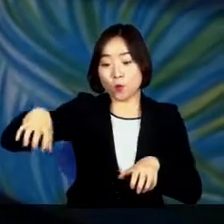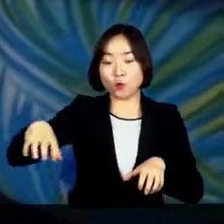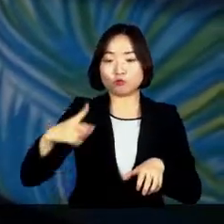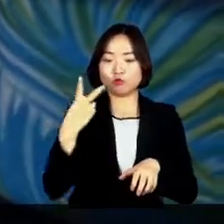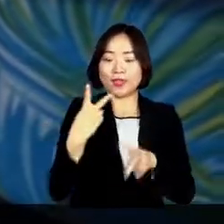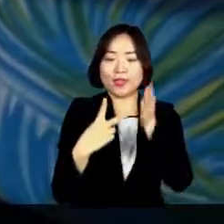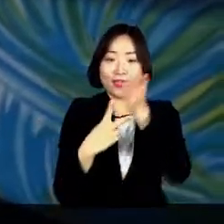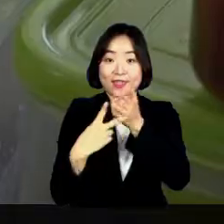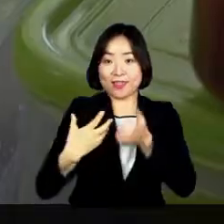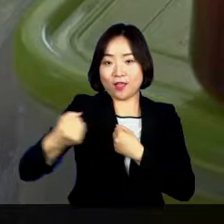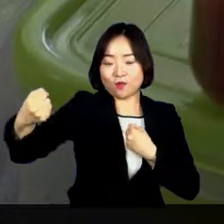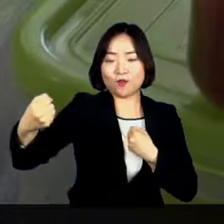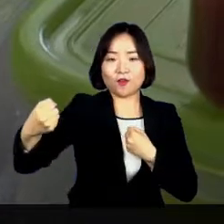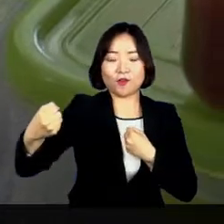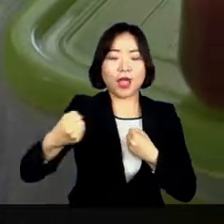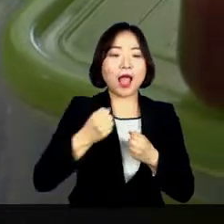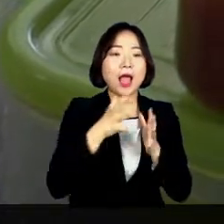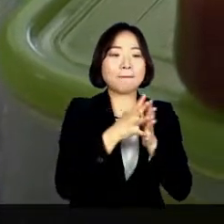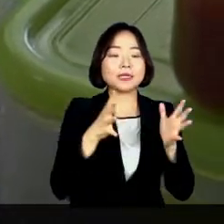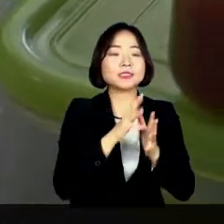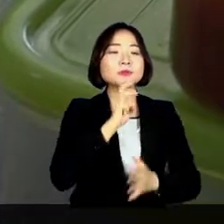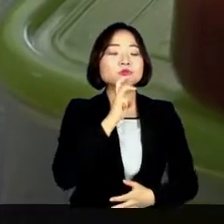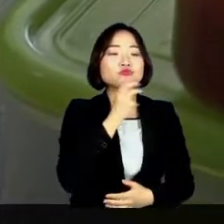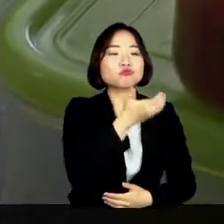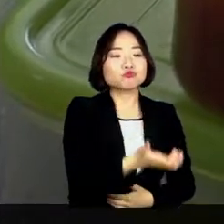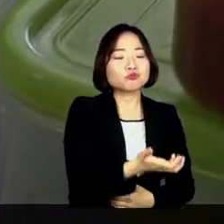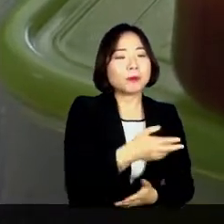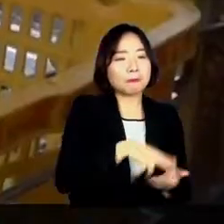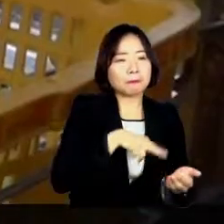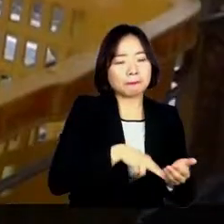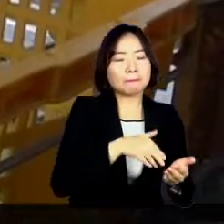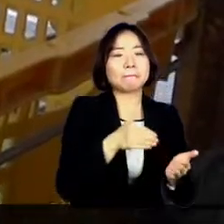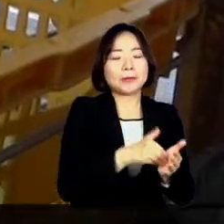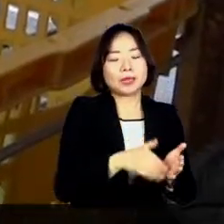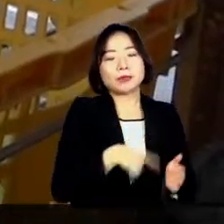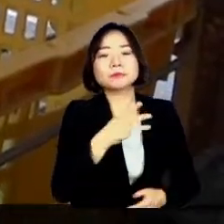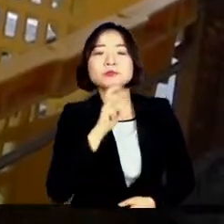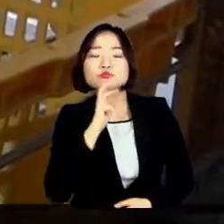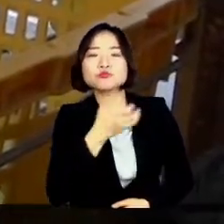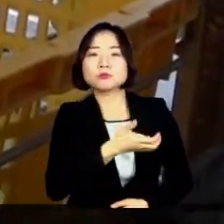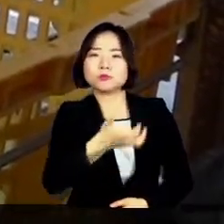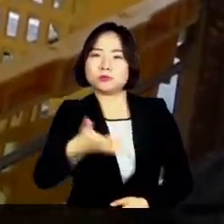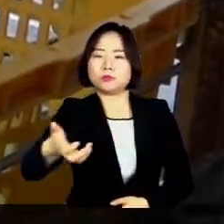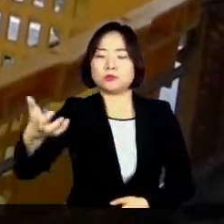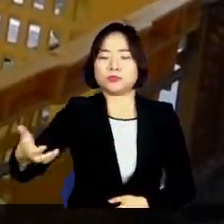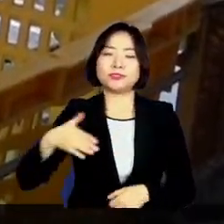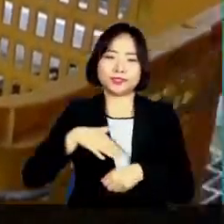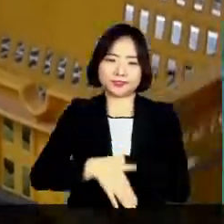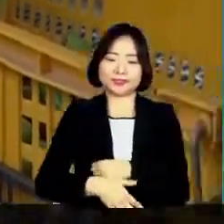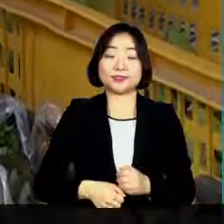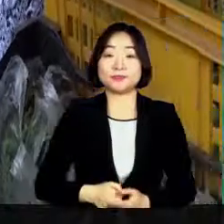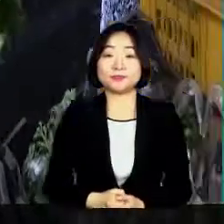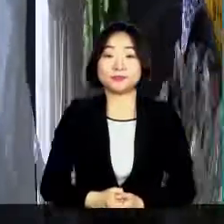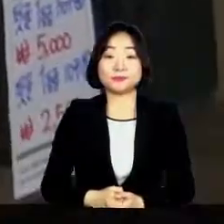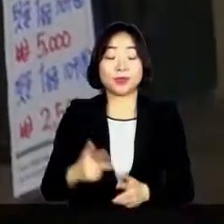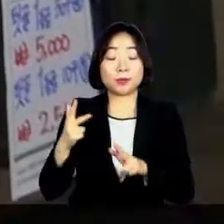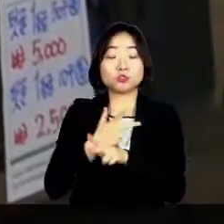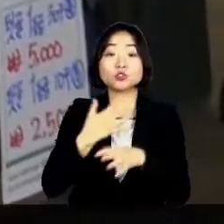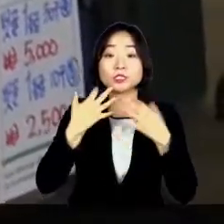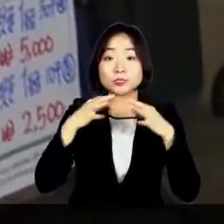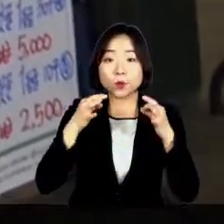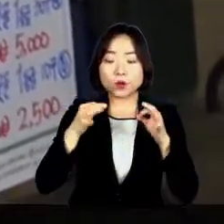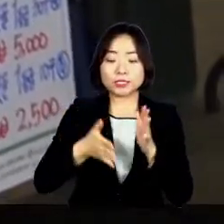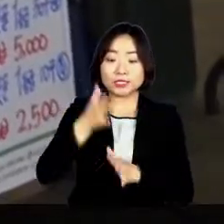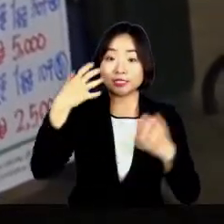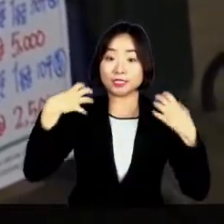두 개조로 나눠 시내 아파트 단지를 30분씩 순회하며 지역 농산물 30여 종을 판매하고 있습니다. 매주